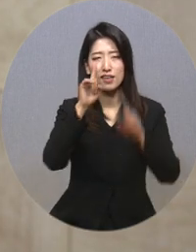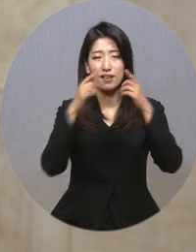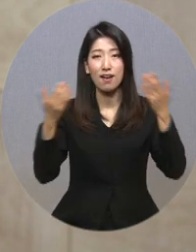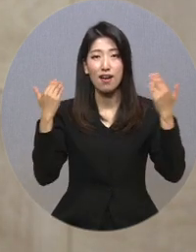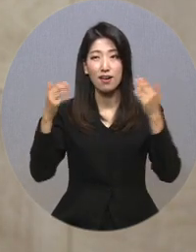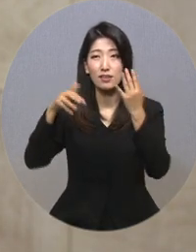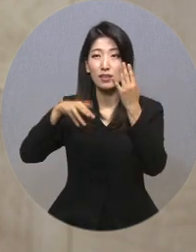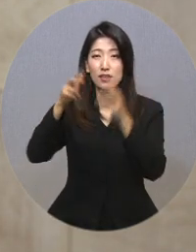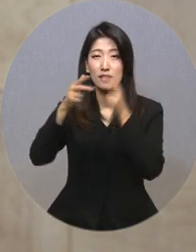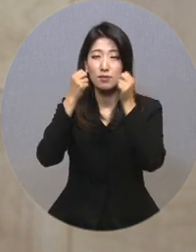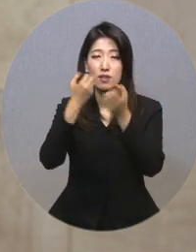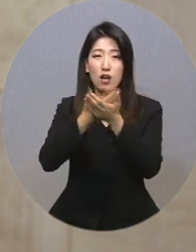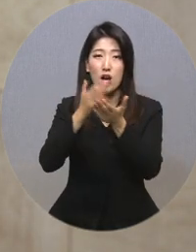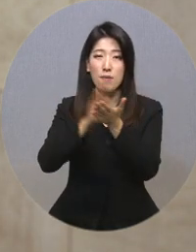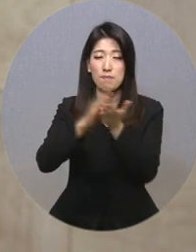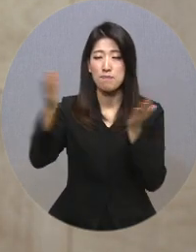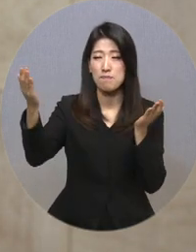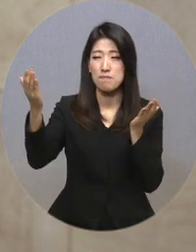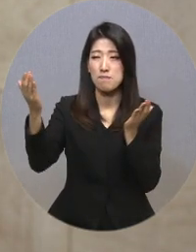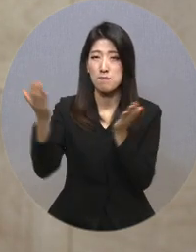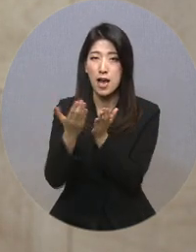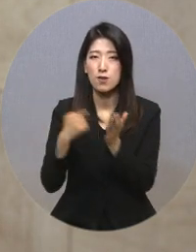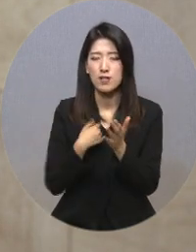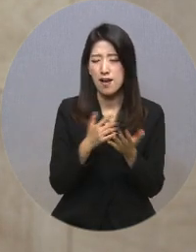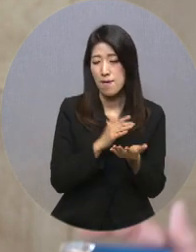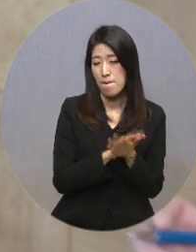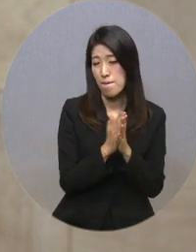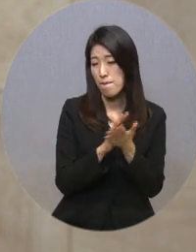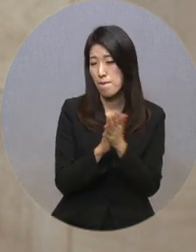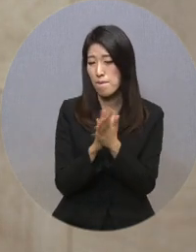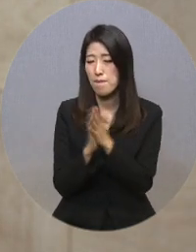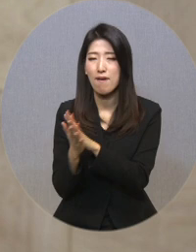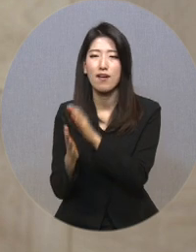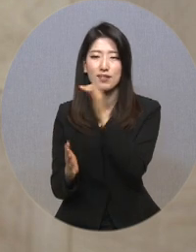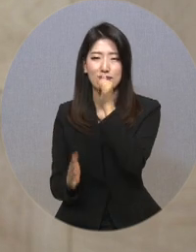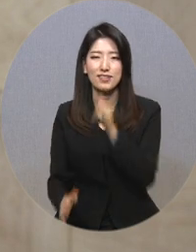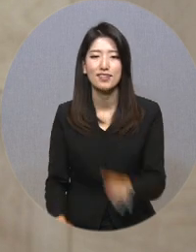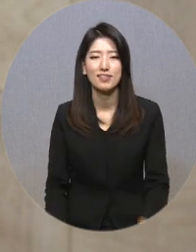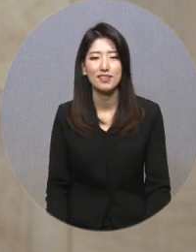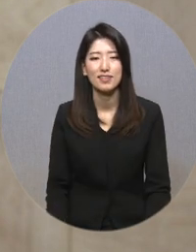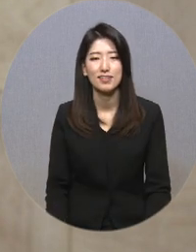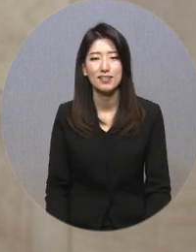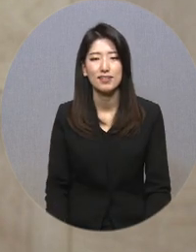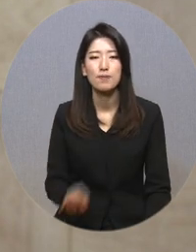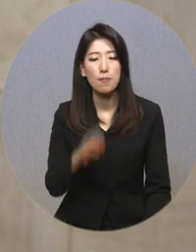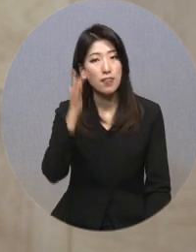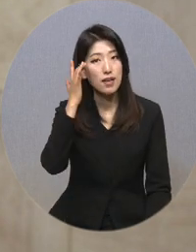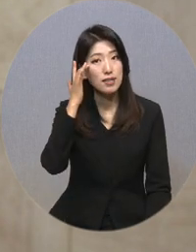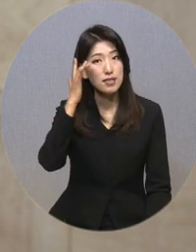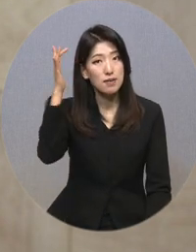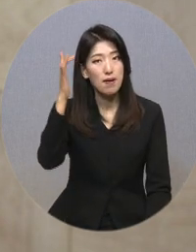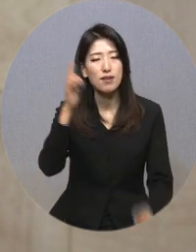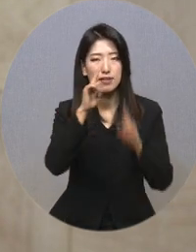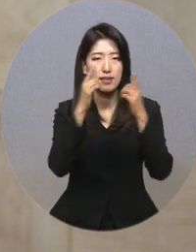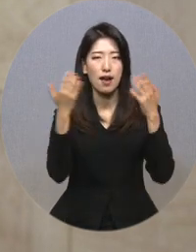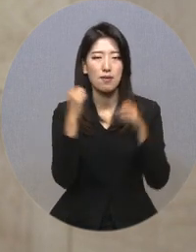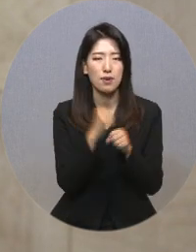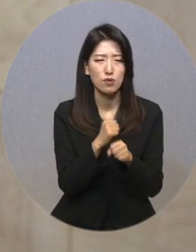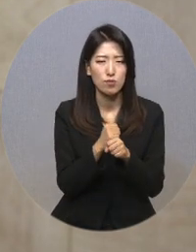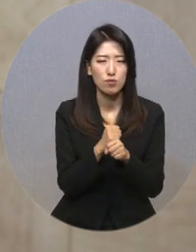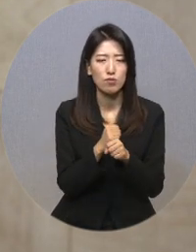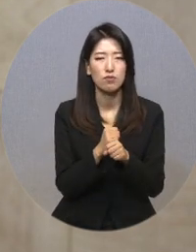산업혁명 시대에 적합하도록 지금 모든 걸 다 바꾸고 있습니다. 예. 캠퍼스는 제가 스마트한 캠퍼스로 바꾸고 있고요.